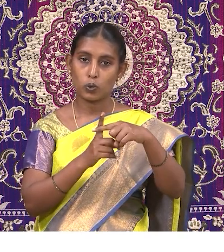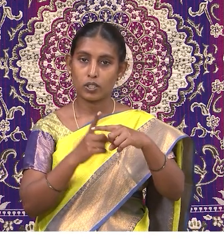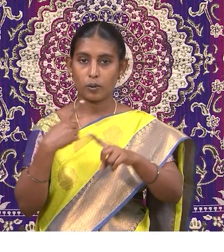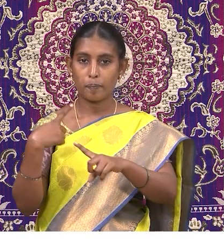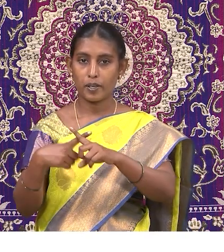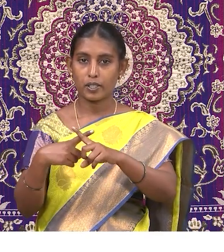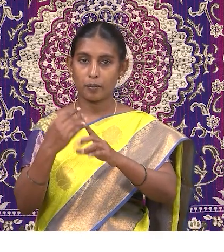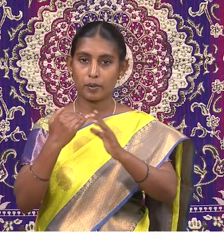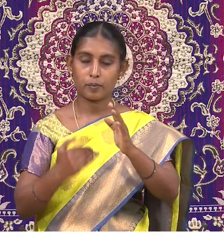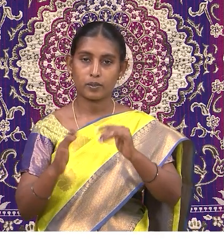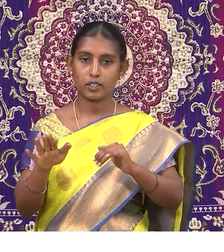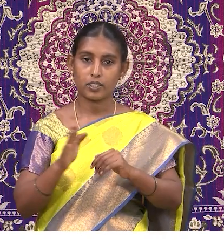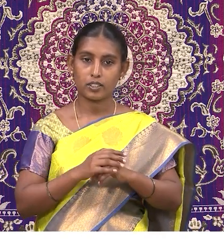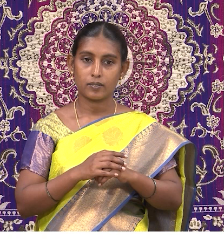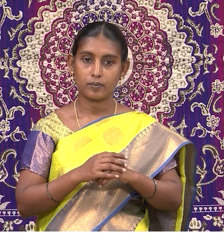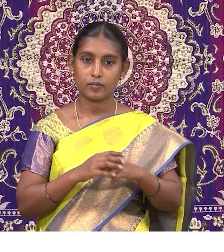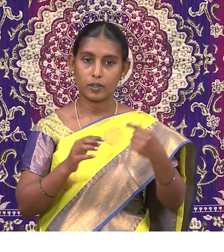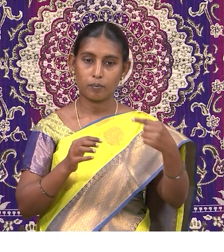பெருக்கற்பலன் முறையே